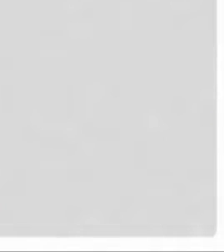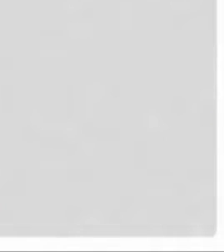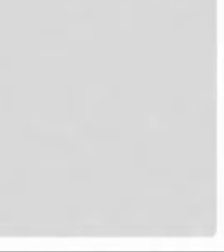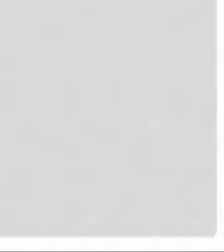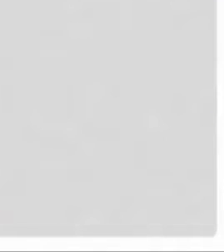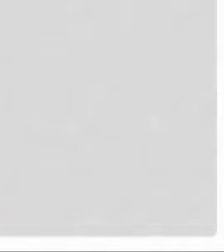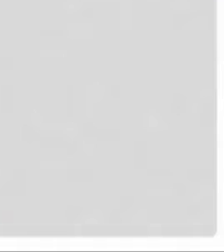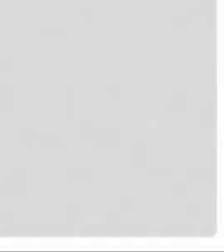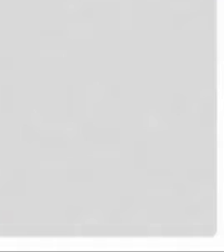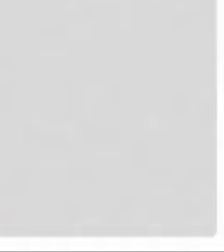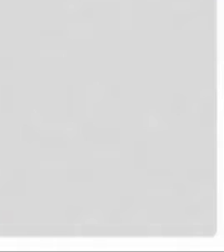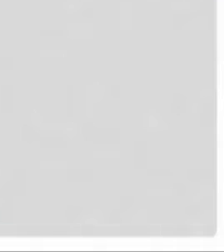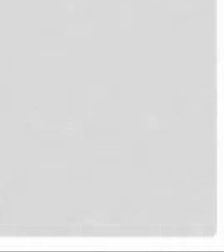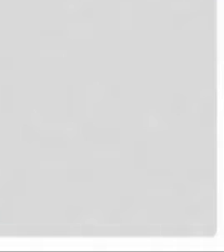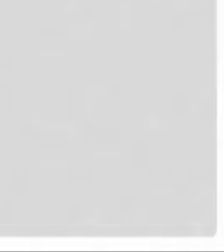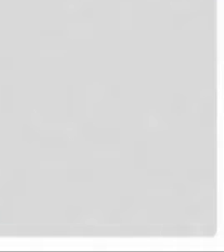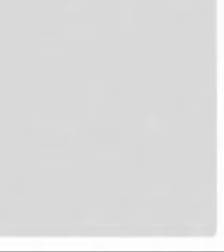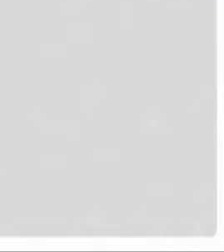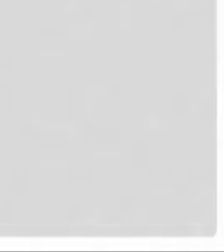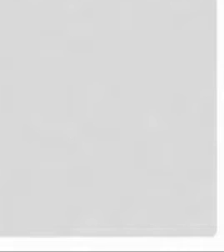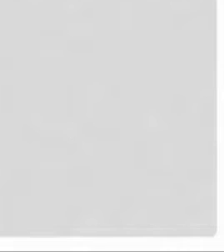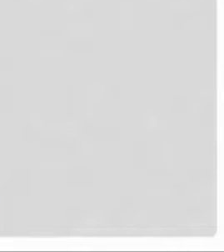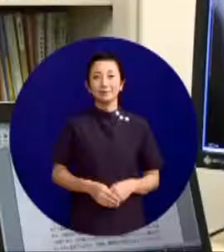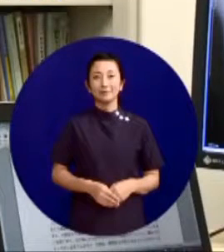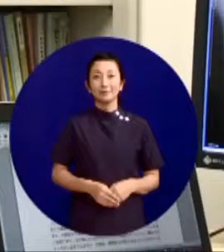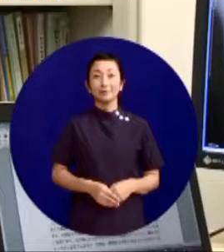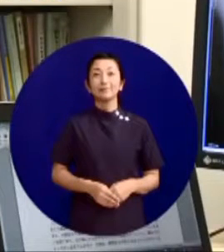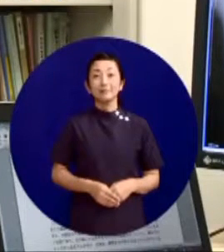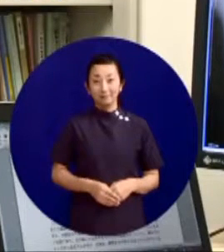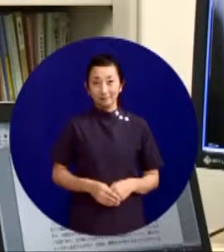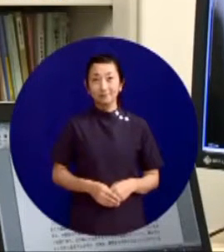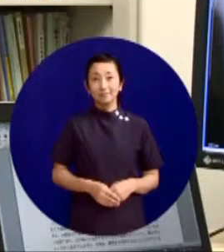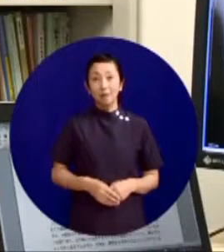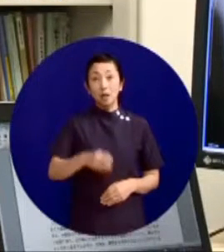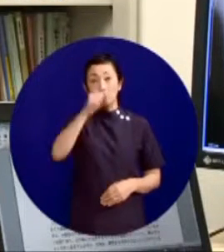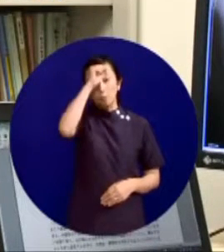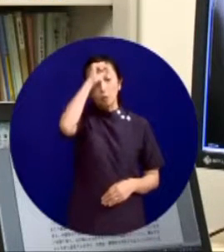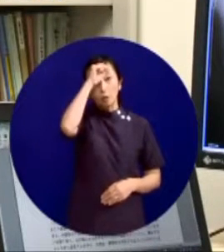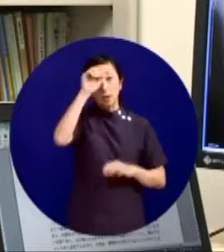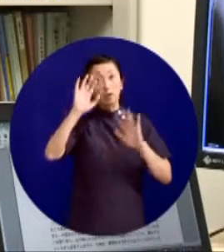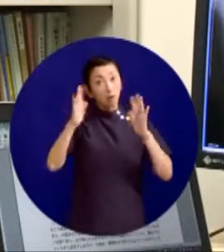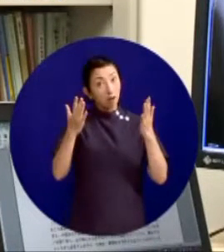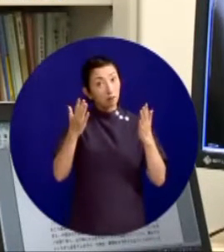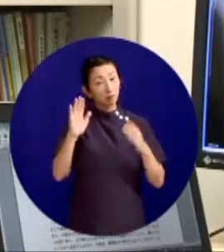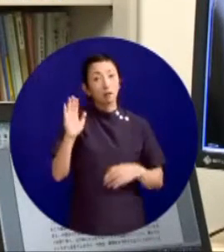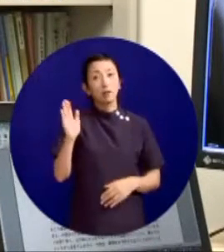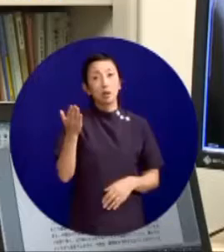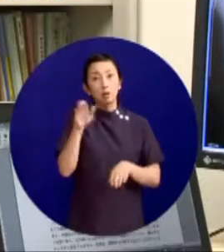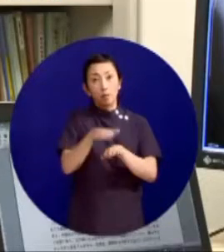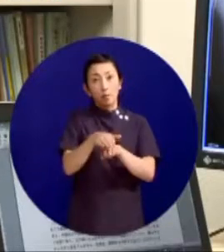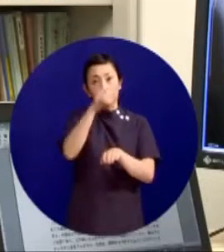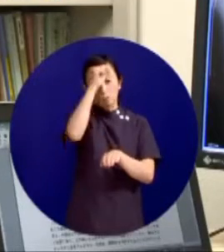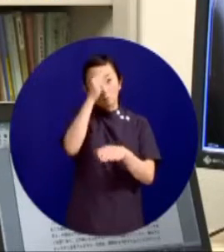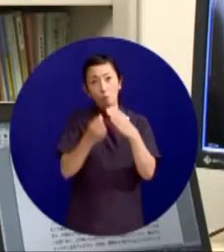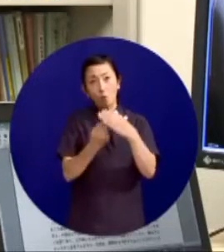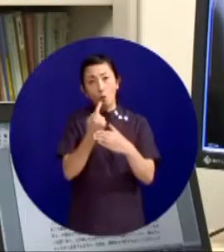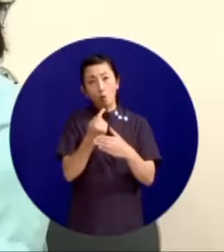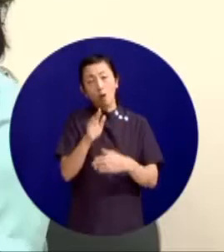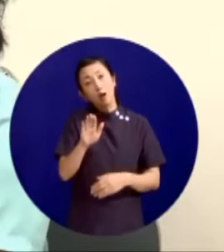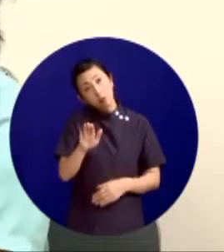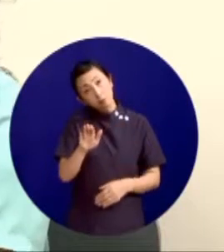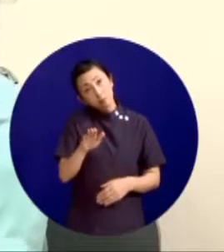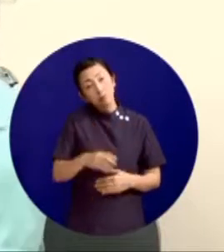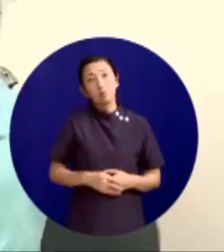になる確率が高いとも言われています。 では持病がない方は合併症などが起こることはあるんでしょう